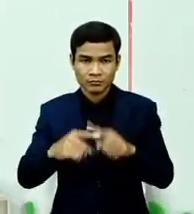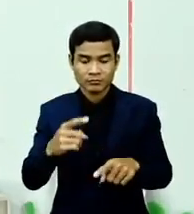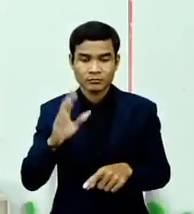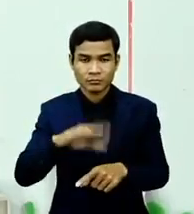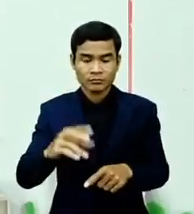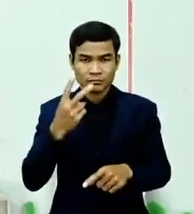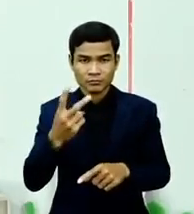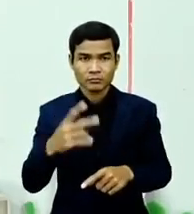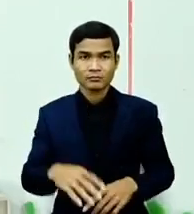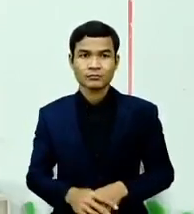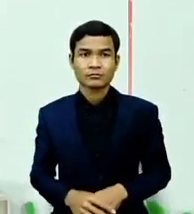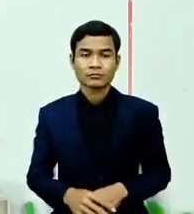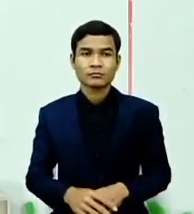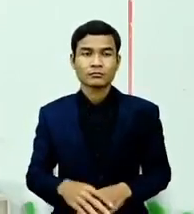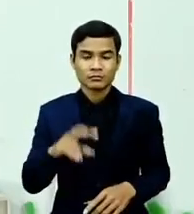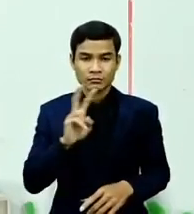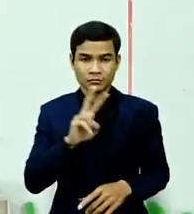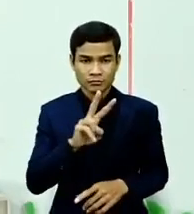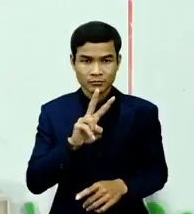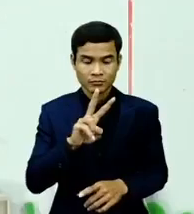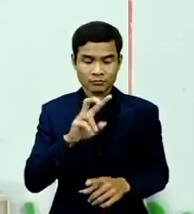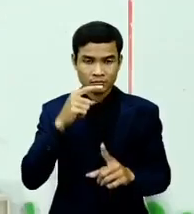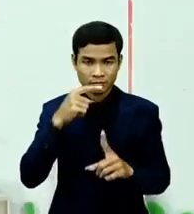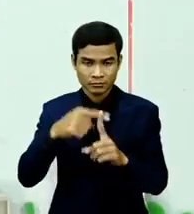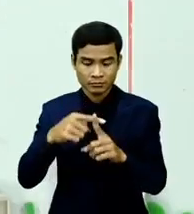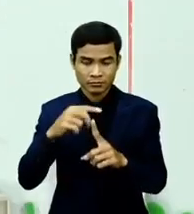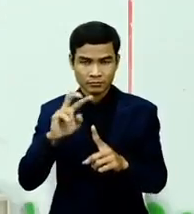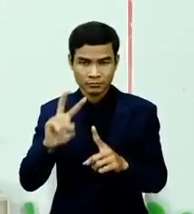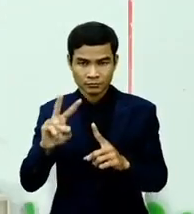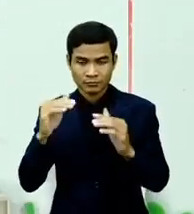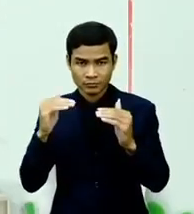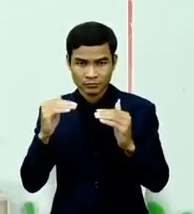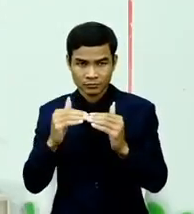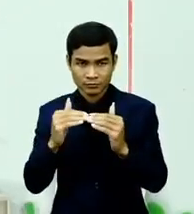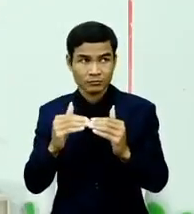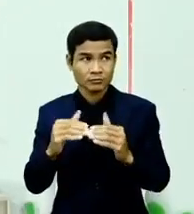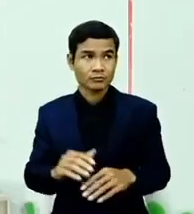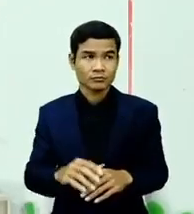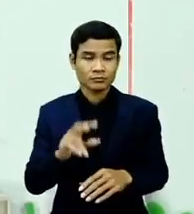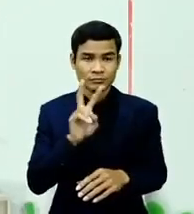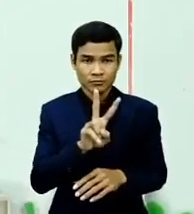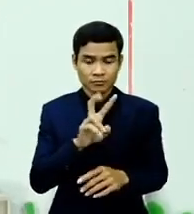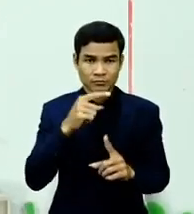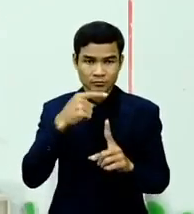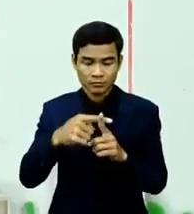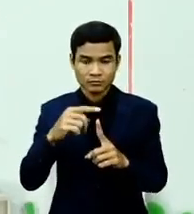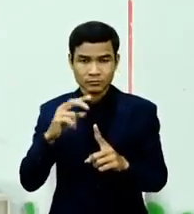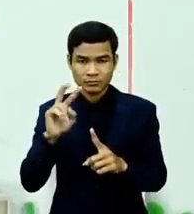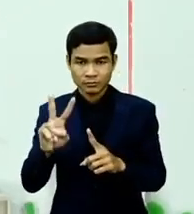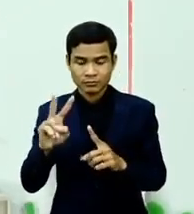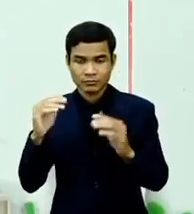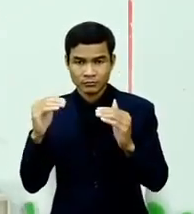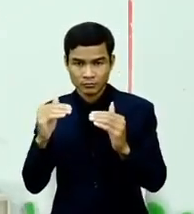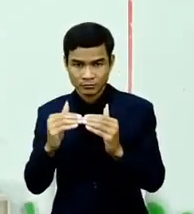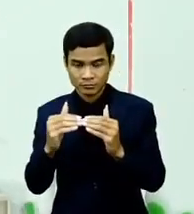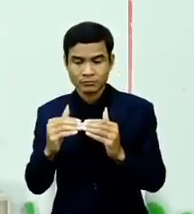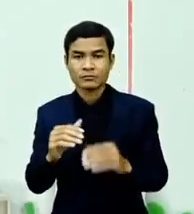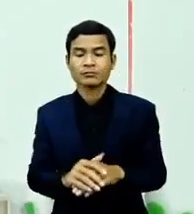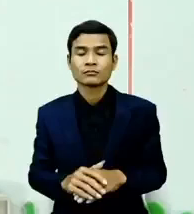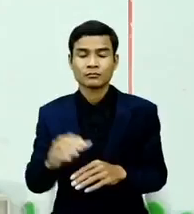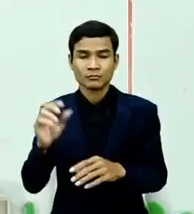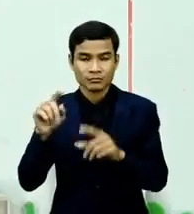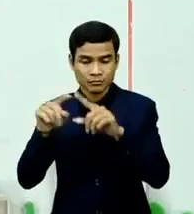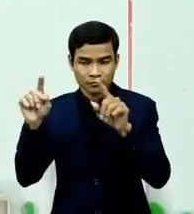រចា2បោក2ស្មើចាស្មើប្រអប់អញ្ចឹងប្រអប់នេះគឺជាចាប្រអប់ដែលយើងត្រូ